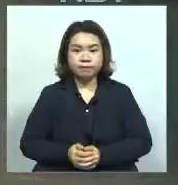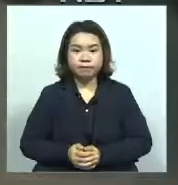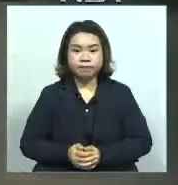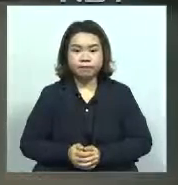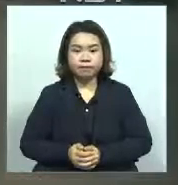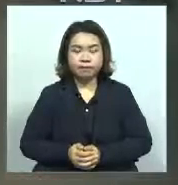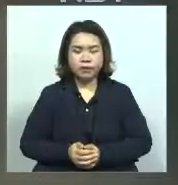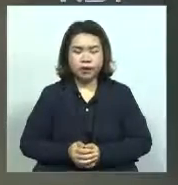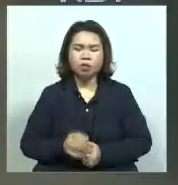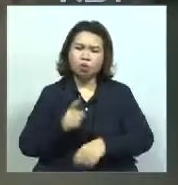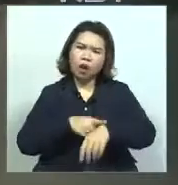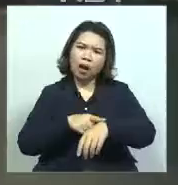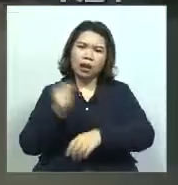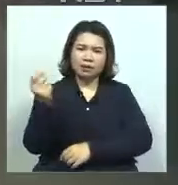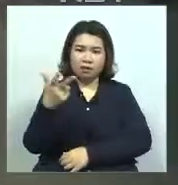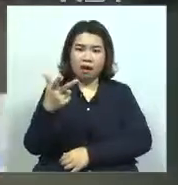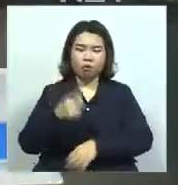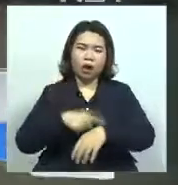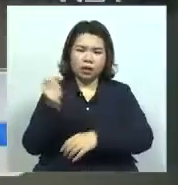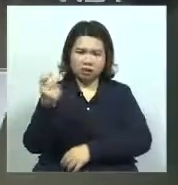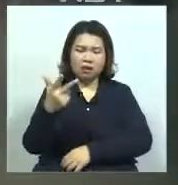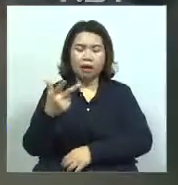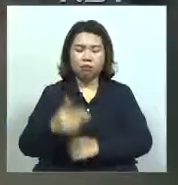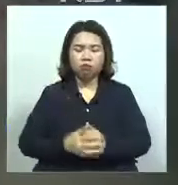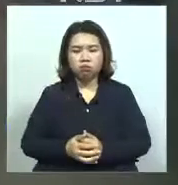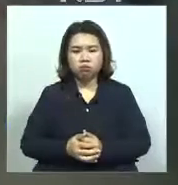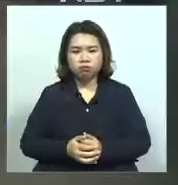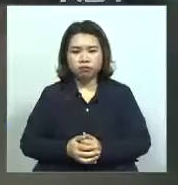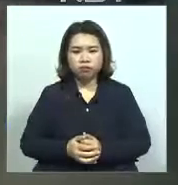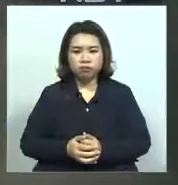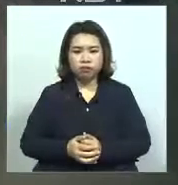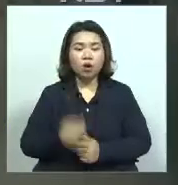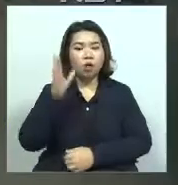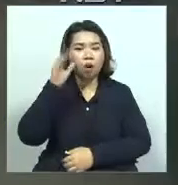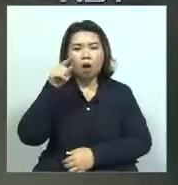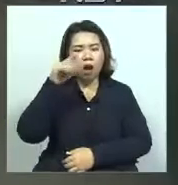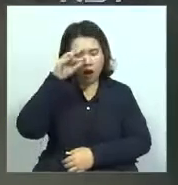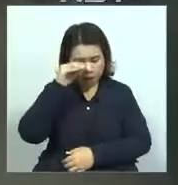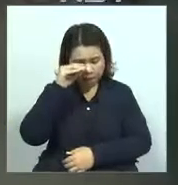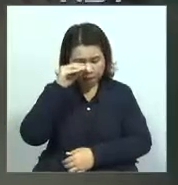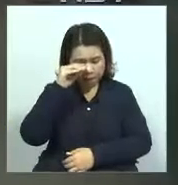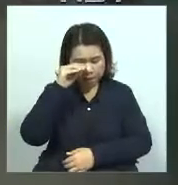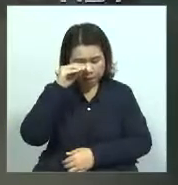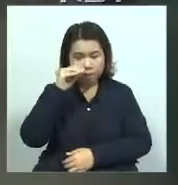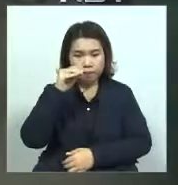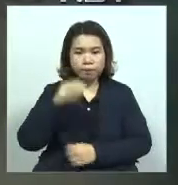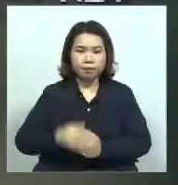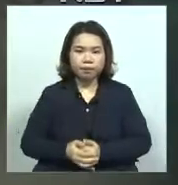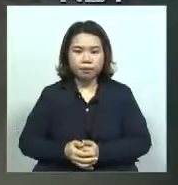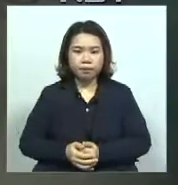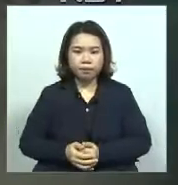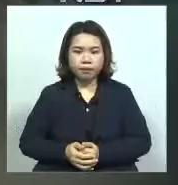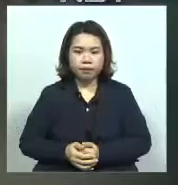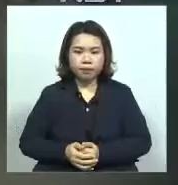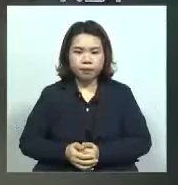ตอนเช้ามืดนะครับประมาณตีสามเสร็จท่านก็หลับไปเฉยๆนะครับ